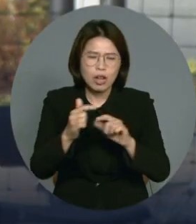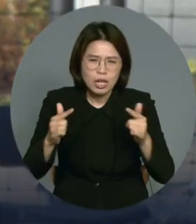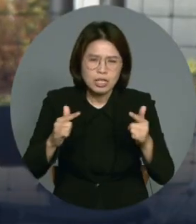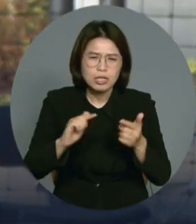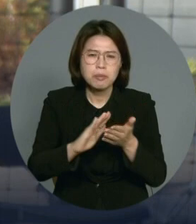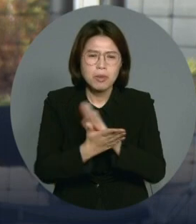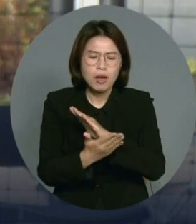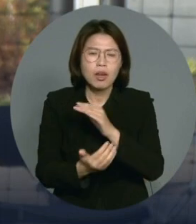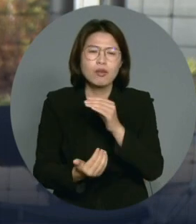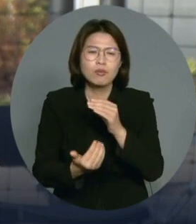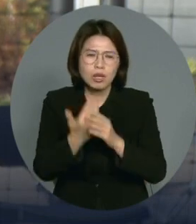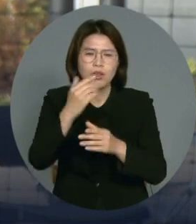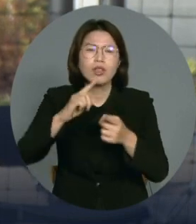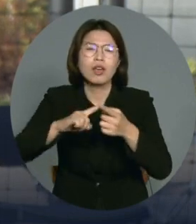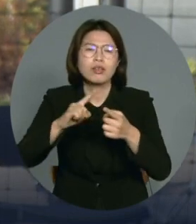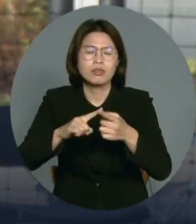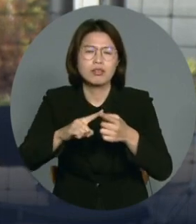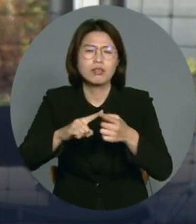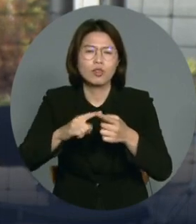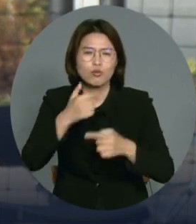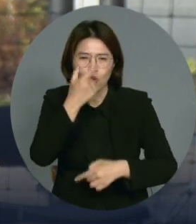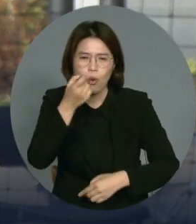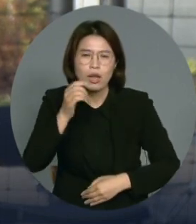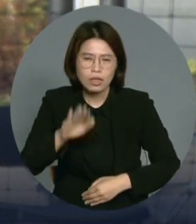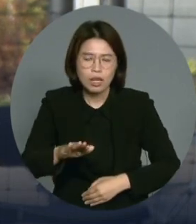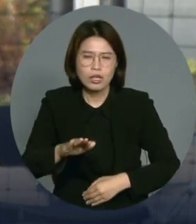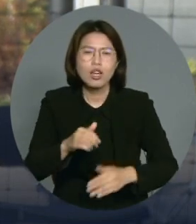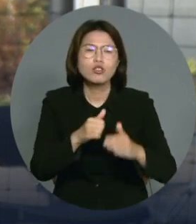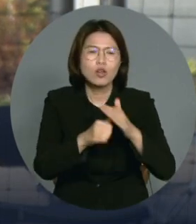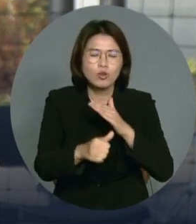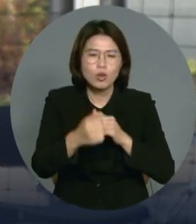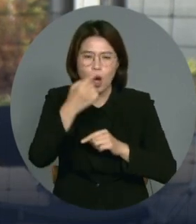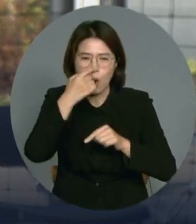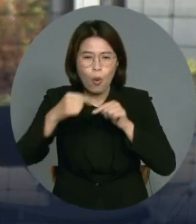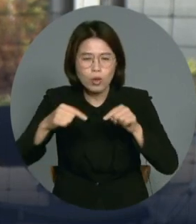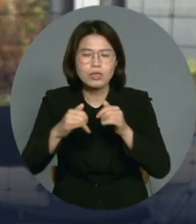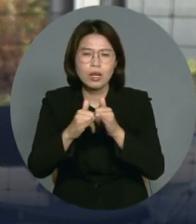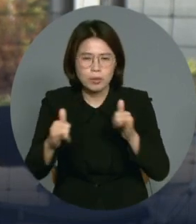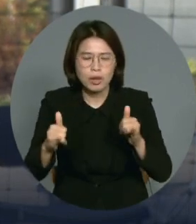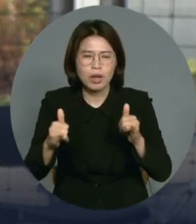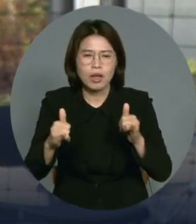수밖에 없는데 그 부분에 있어서 저희 선수들과 코치들과 함께